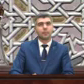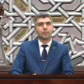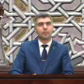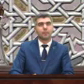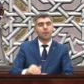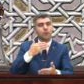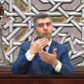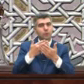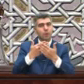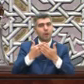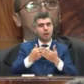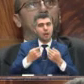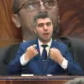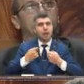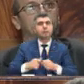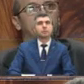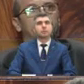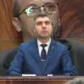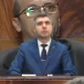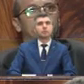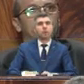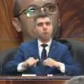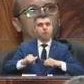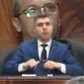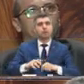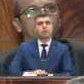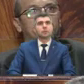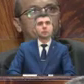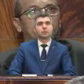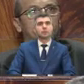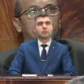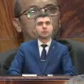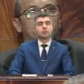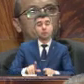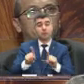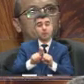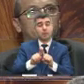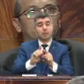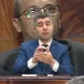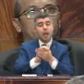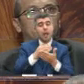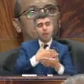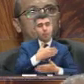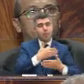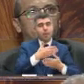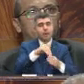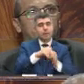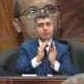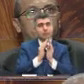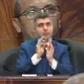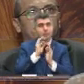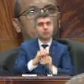شكرا السيد الرئيس. السيد الوزير زميلي في الفريق طرح عليك بسؤال حول النقص الحاد في